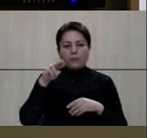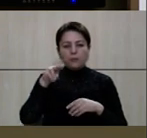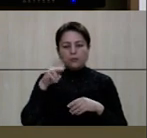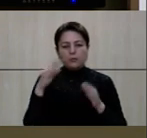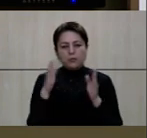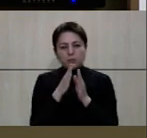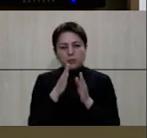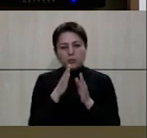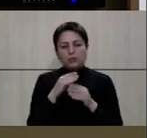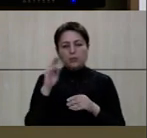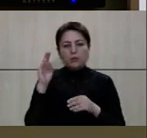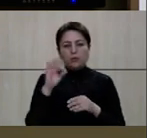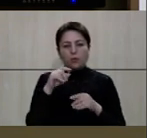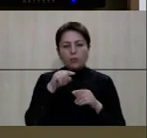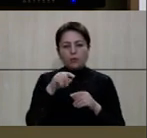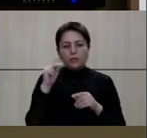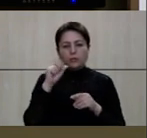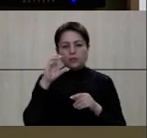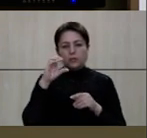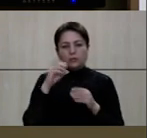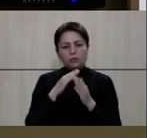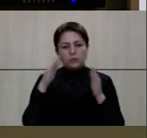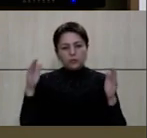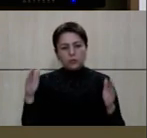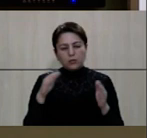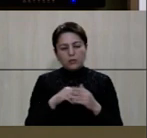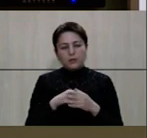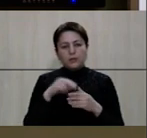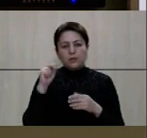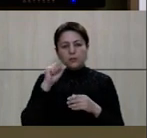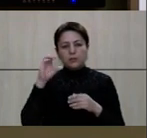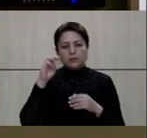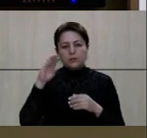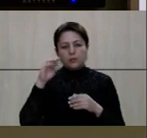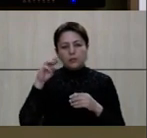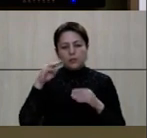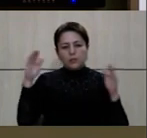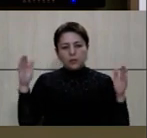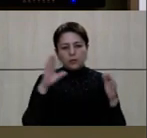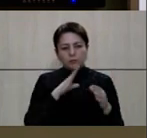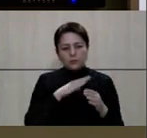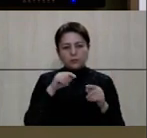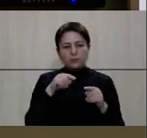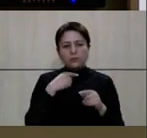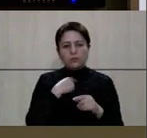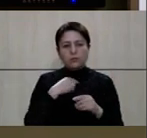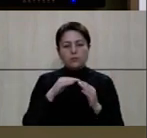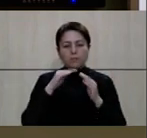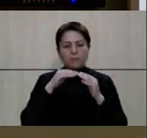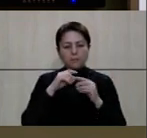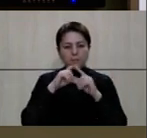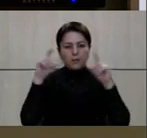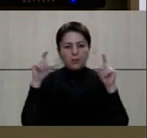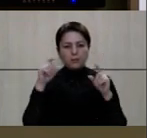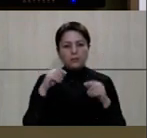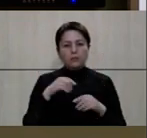borgan, ammo uning chastotasi esa katta. Demak, chastotasi katta bo'lsa, bu tovushlarimiz baland tovushlar